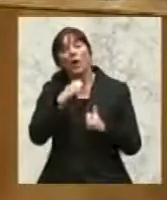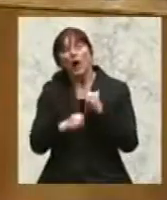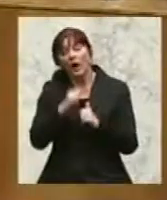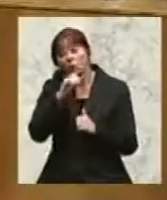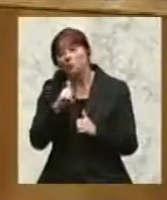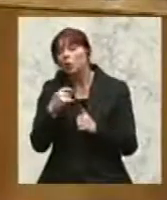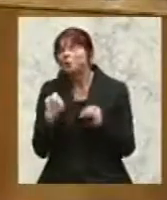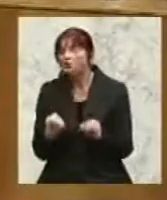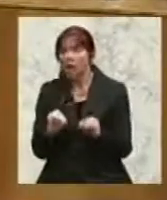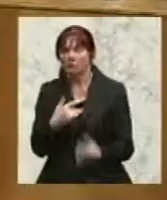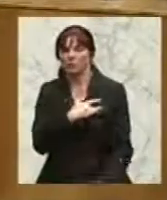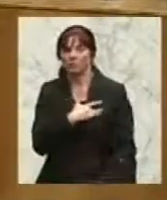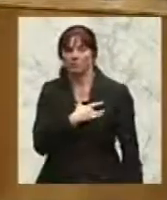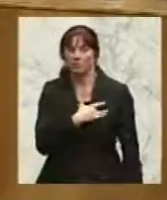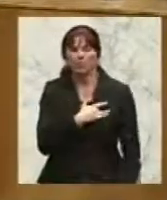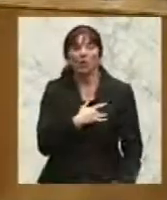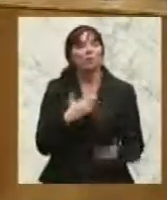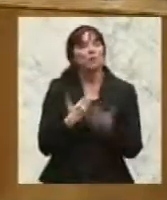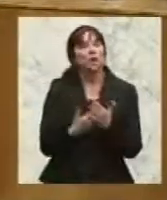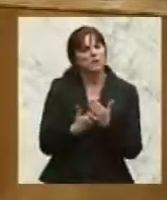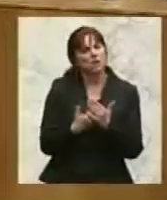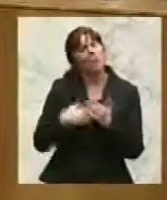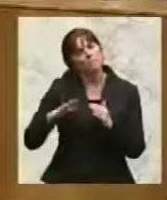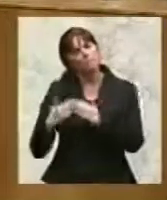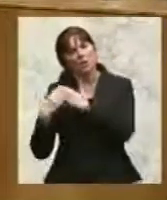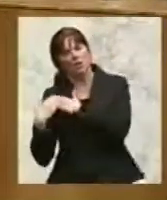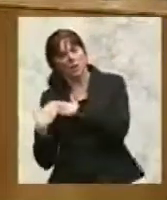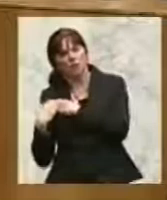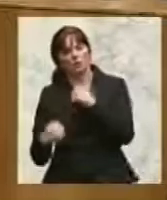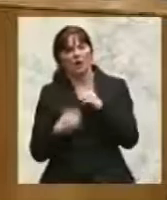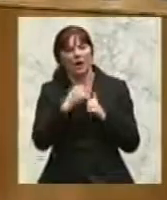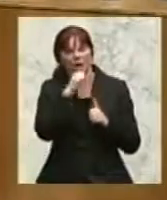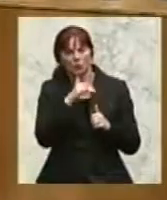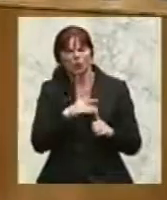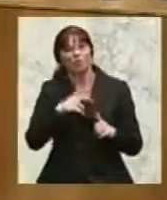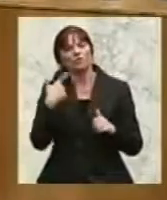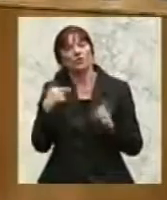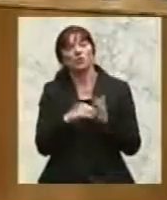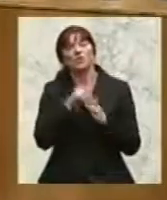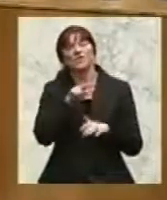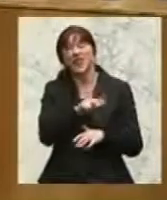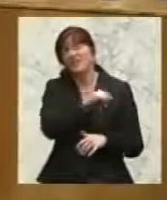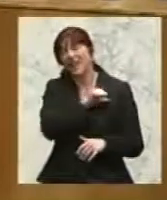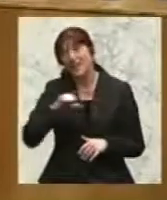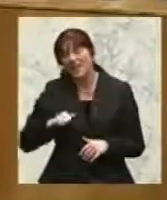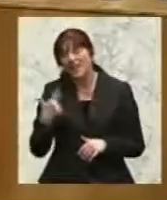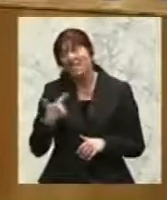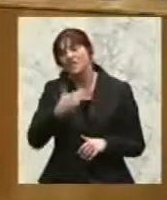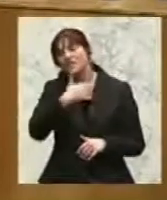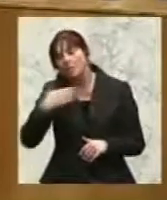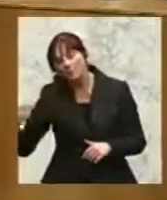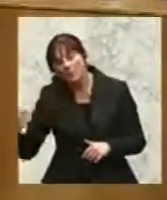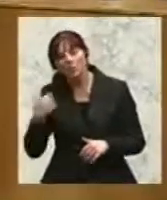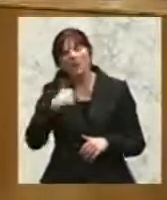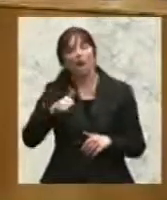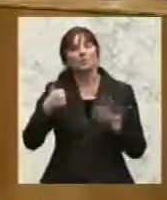Ausmaß. Dass sich daraus ergebende Mehrbelastung für den Rechnungshof allein im Jahr 2013 beträgt 2.162.000